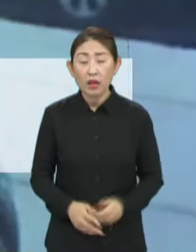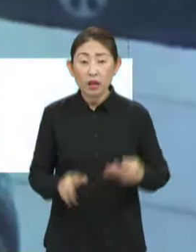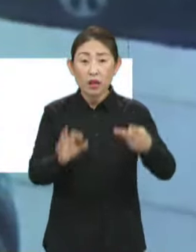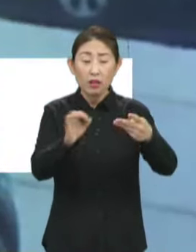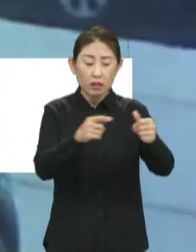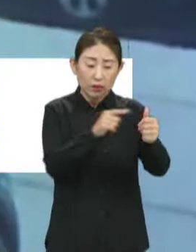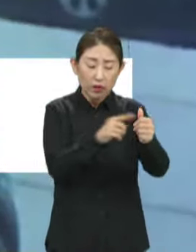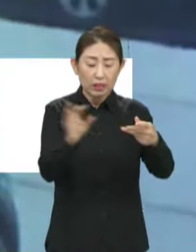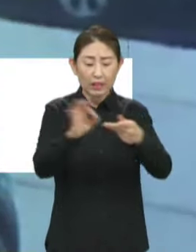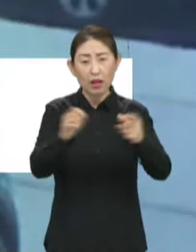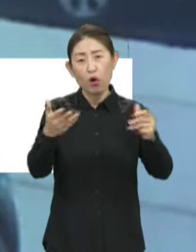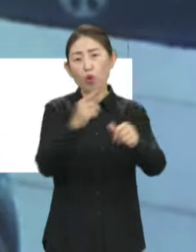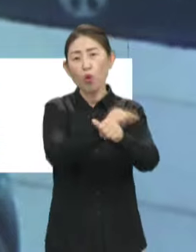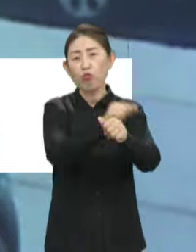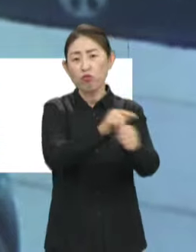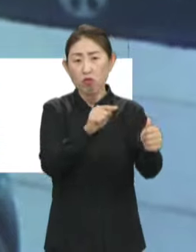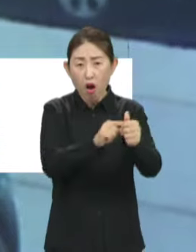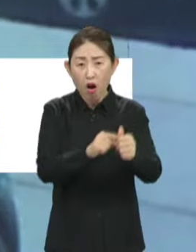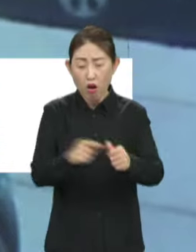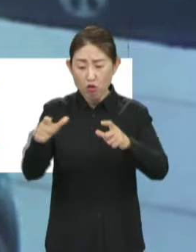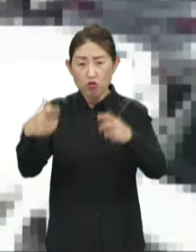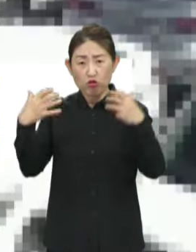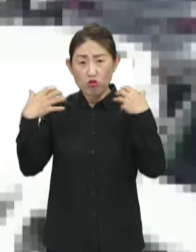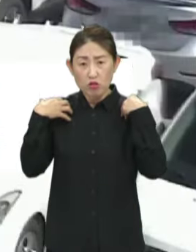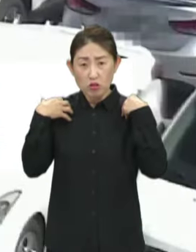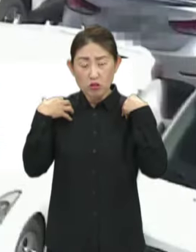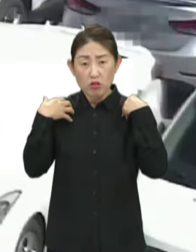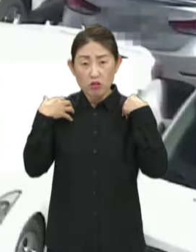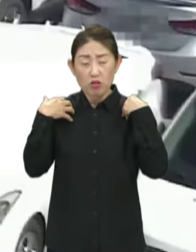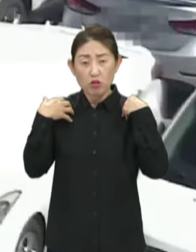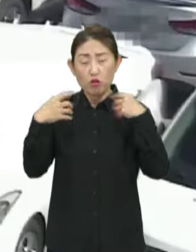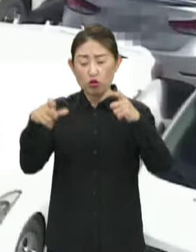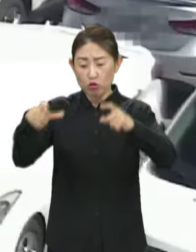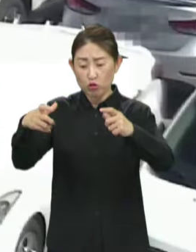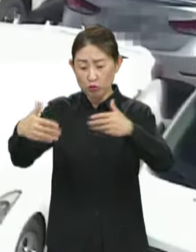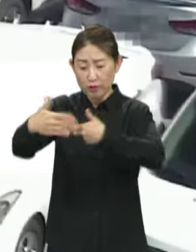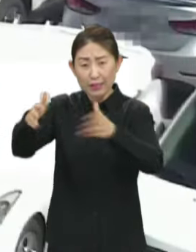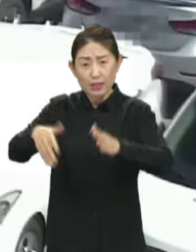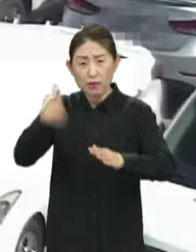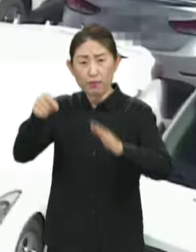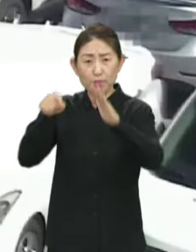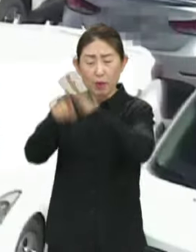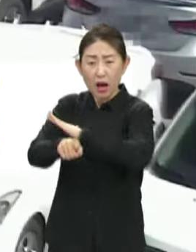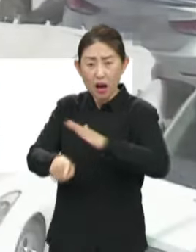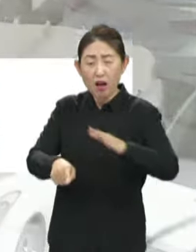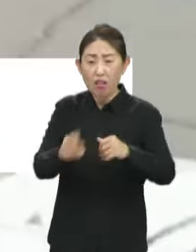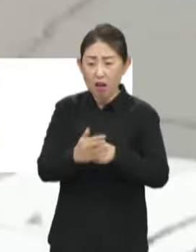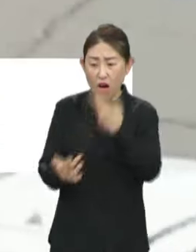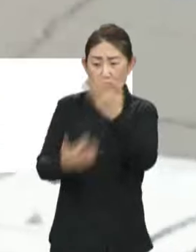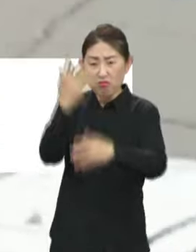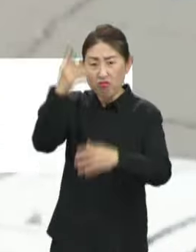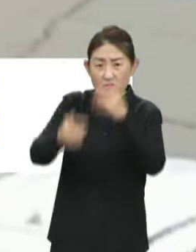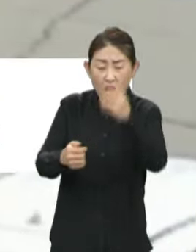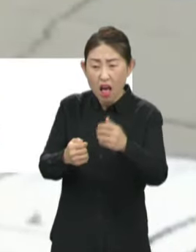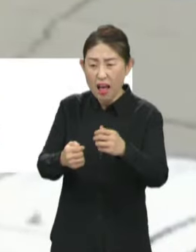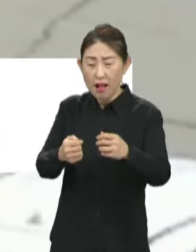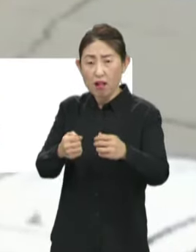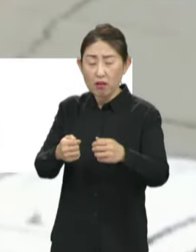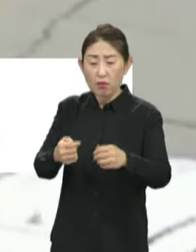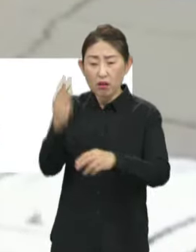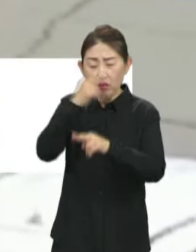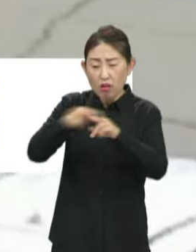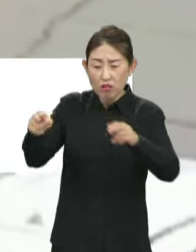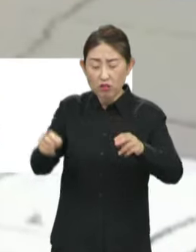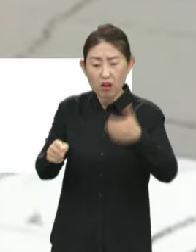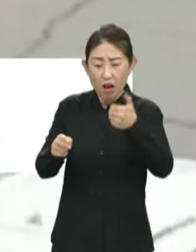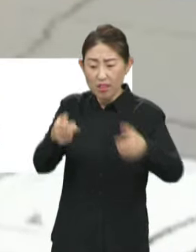태안군 소속 공무원이 군수실에 방화를 시도하며 난동을 부리다 경찰에 체포됐습니다. 50대 7급 공무원 A씨는 오늘